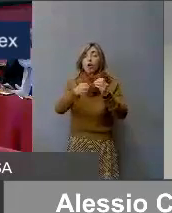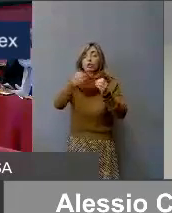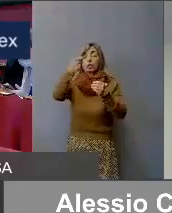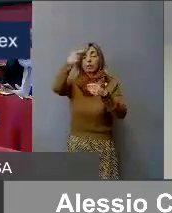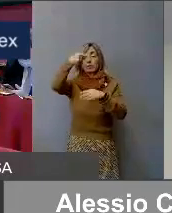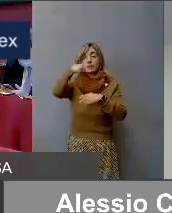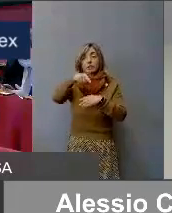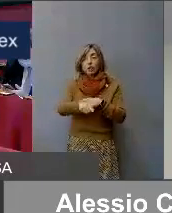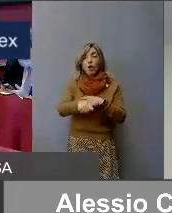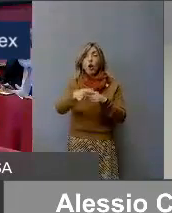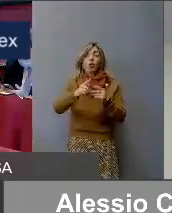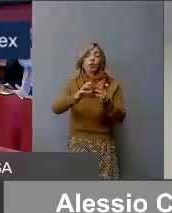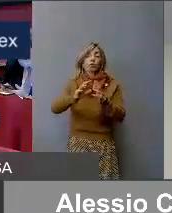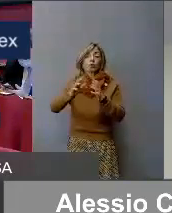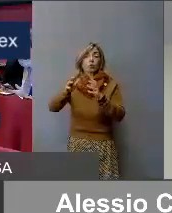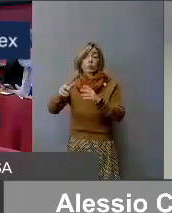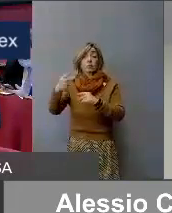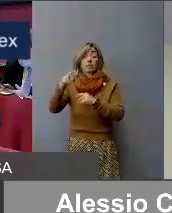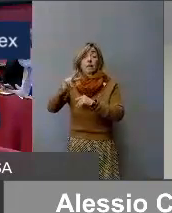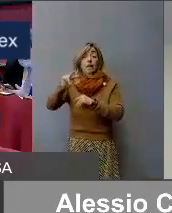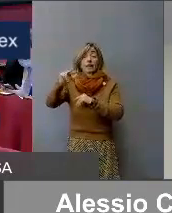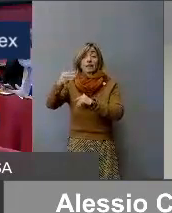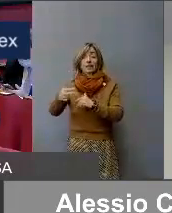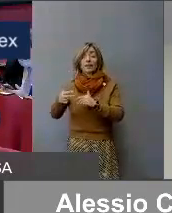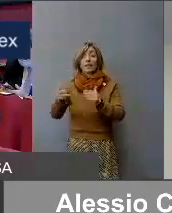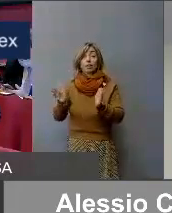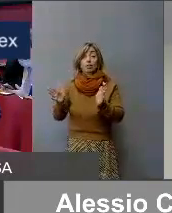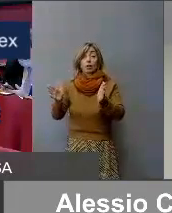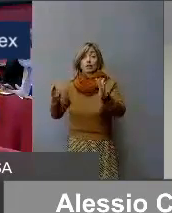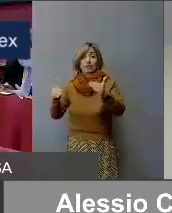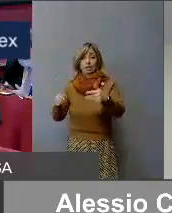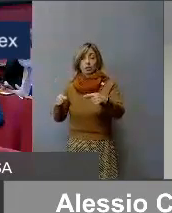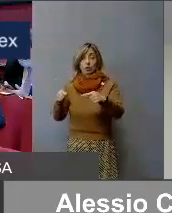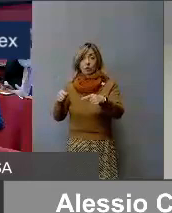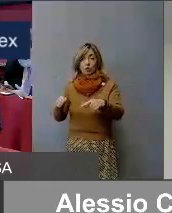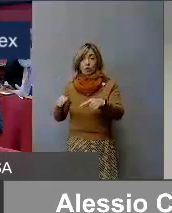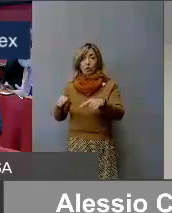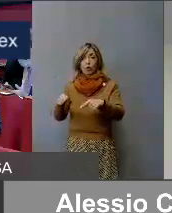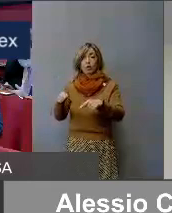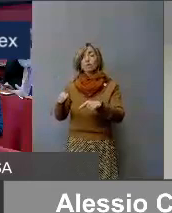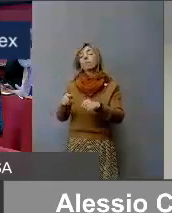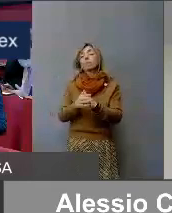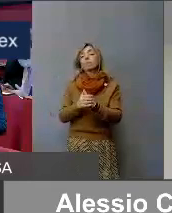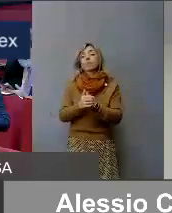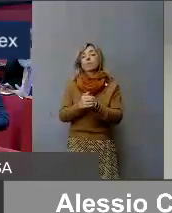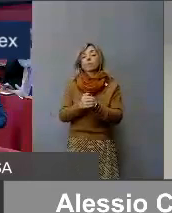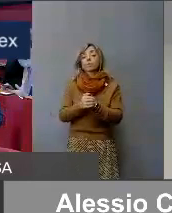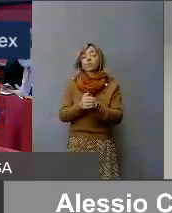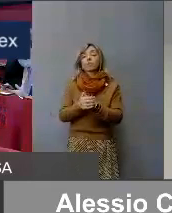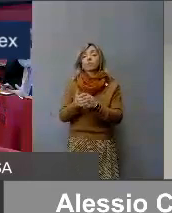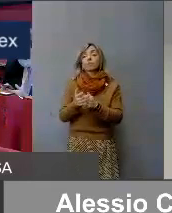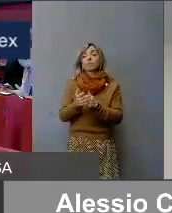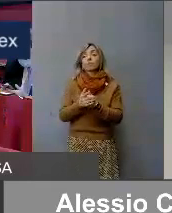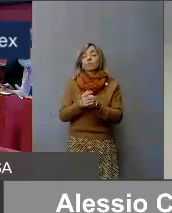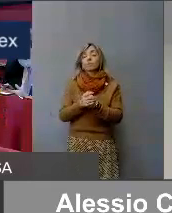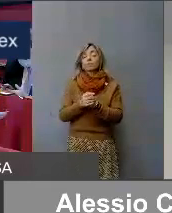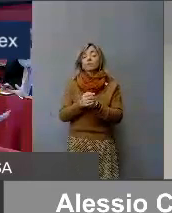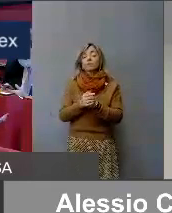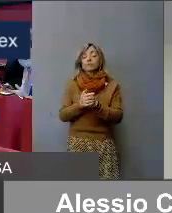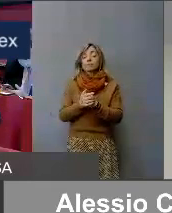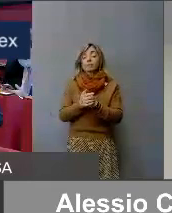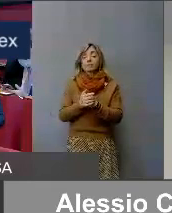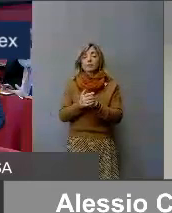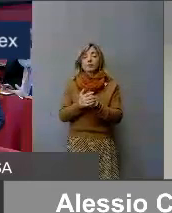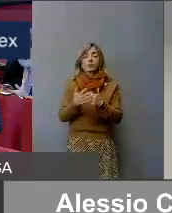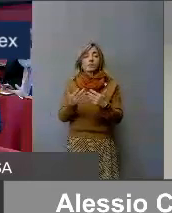che uno dei è uno dei soggetti che per la normativa nazionale quindi non tanto perché uno quelli fa piacere solo anche se devo dire